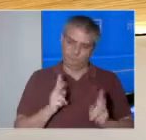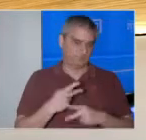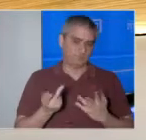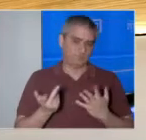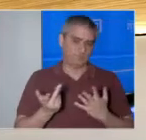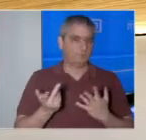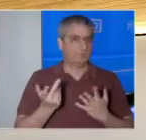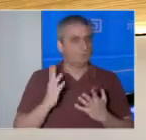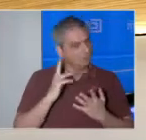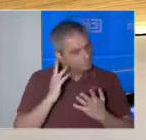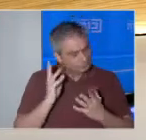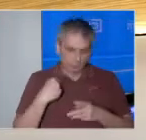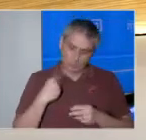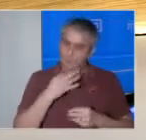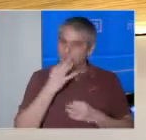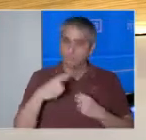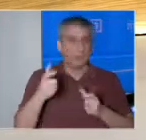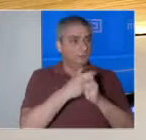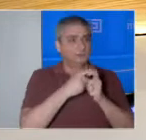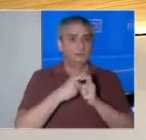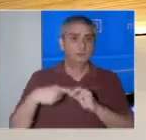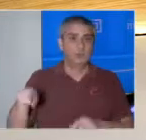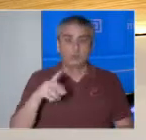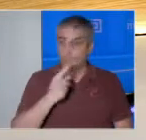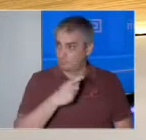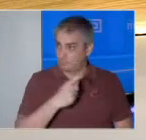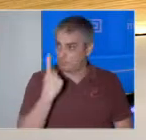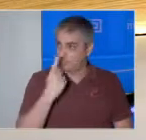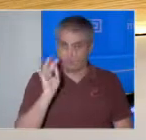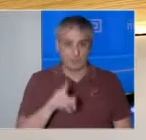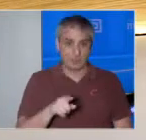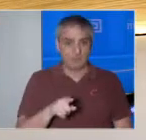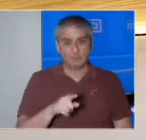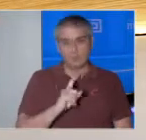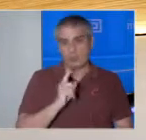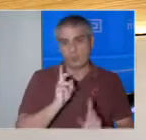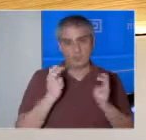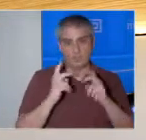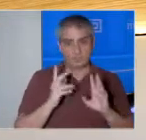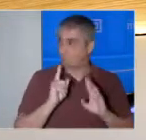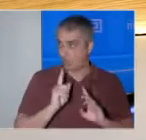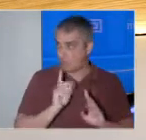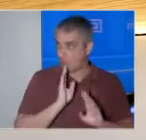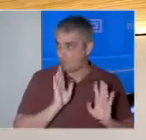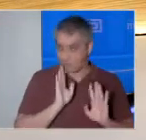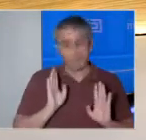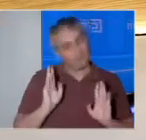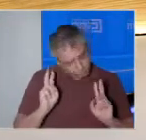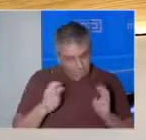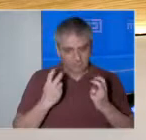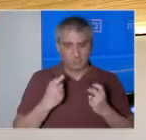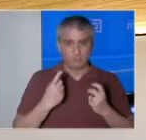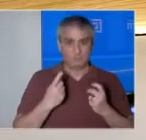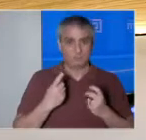אפשרי, אבל בוא נשאל את הסיעות השונות. אם אחת מהן תתנגד, אז לא נכנס. אם לא תהיה התנגדות,